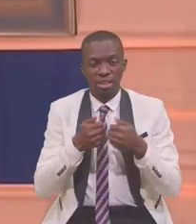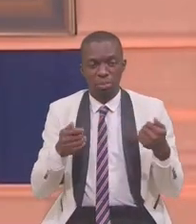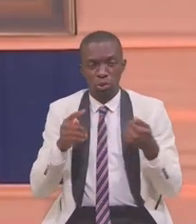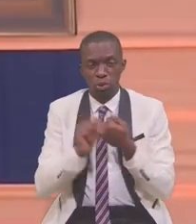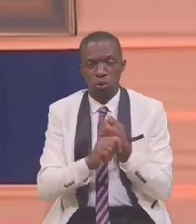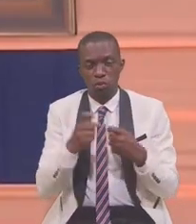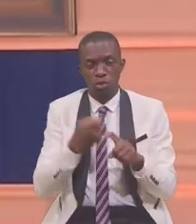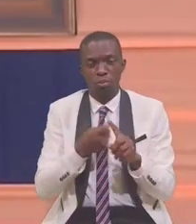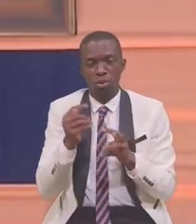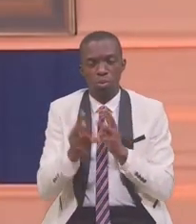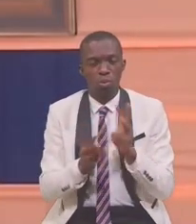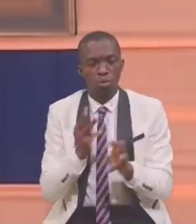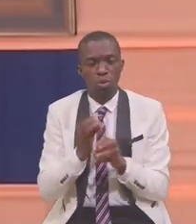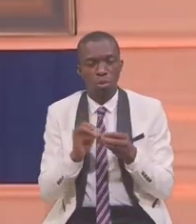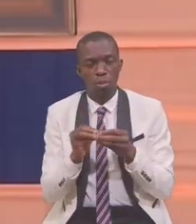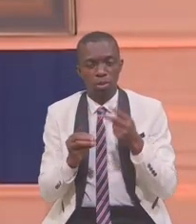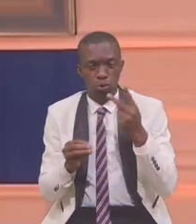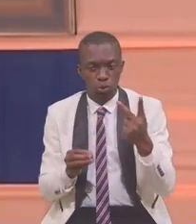de notre séparation d'avec le monde.